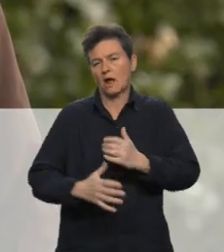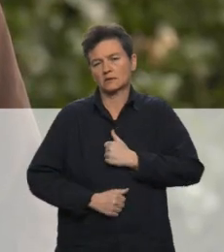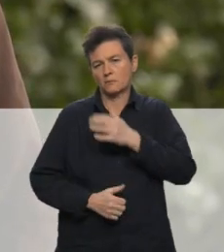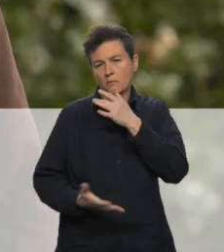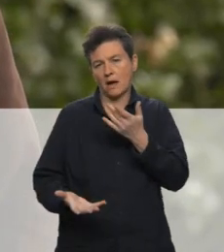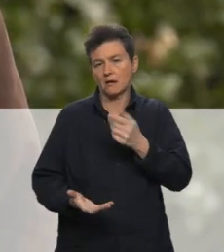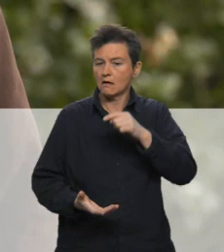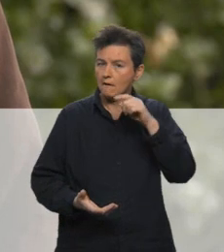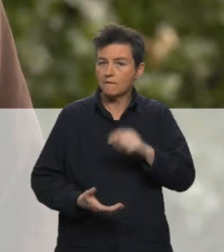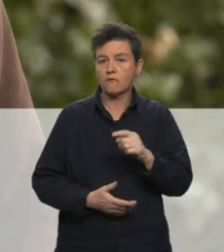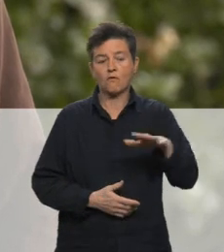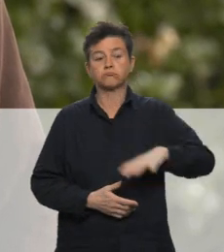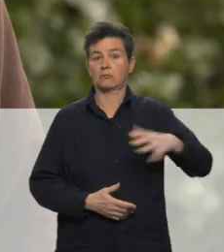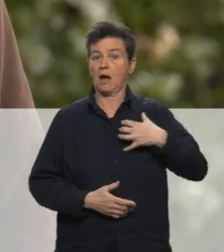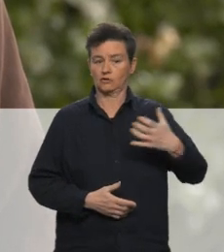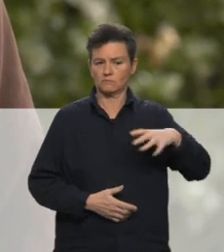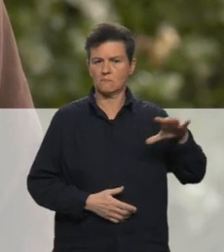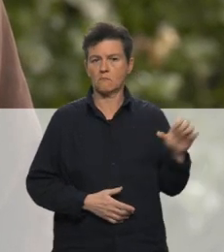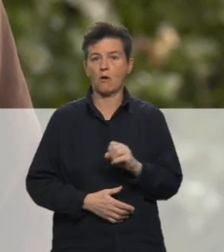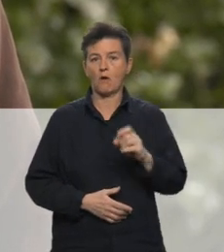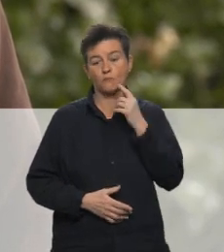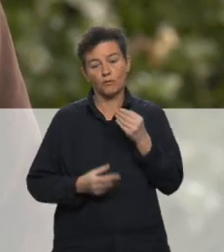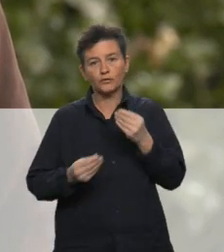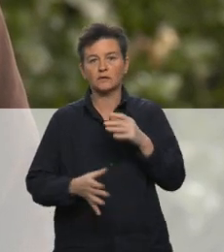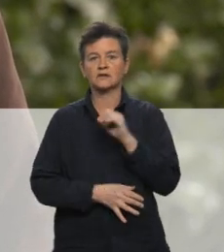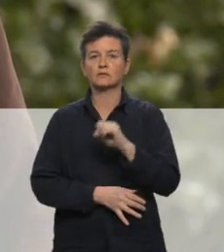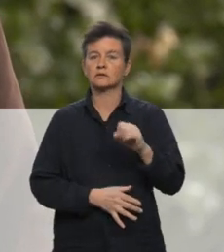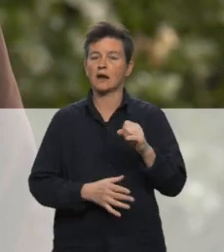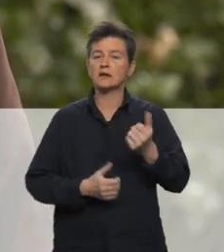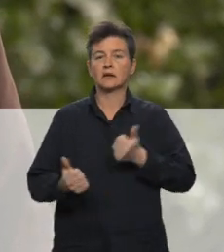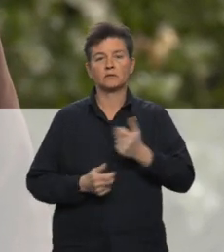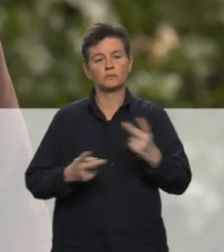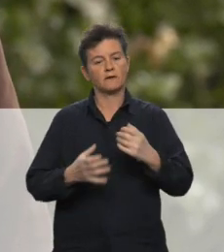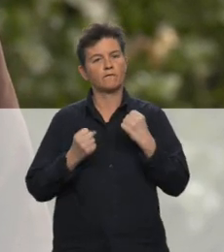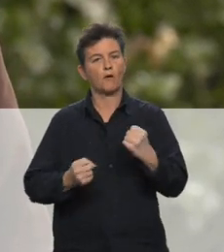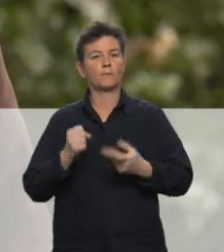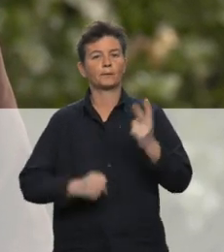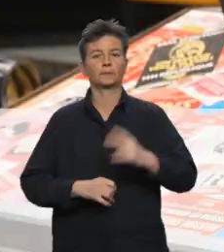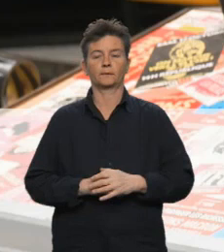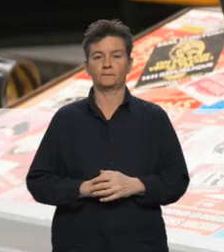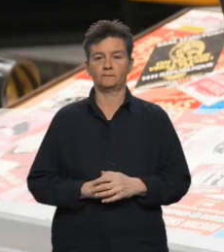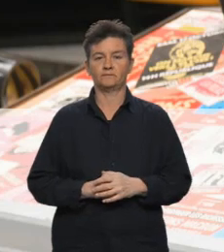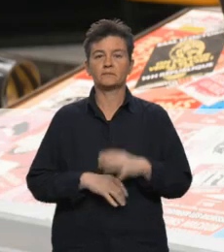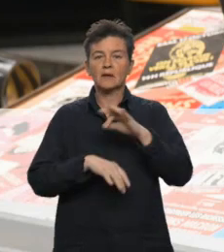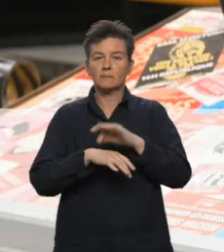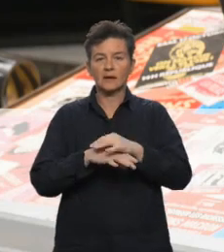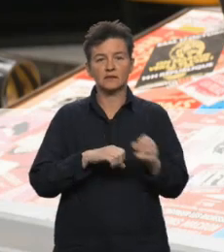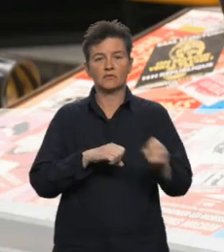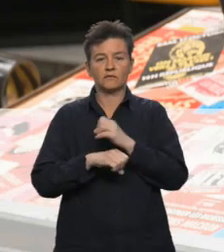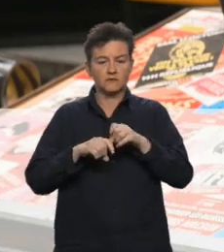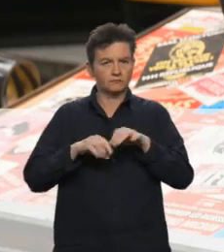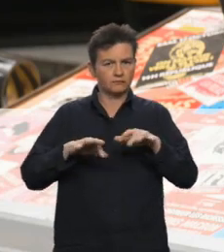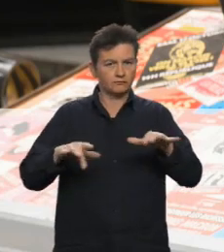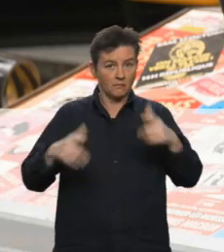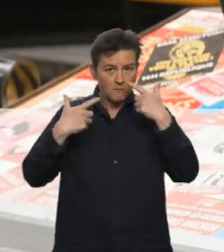inacceptable. Il faut prendre les richesses là où elles sont, pour renforcer la sécurité sociale et les services publics. La pandémie a montré que